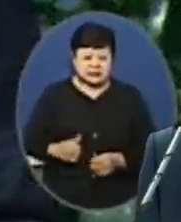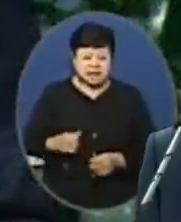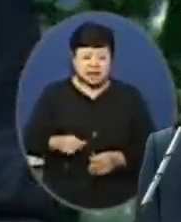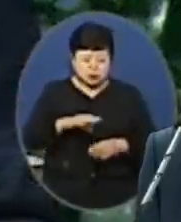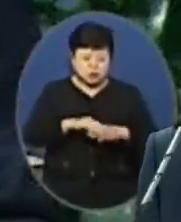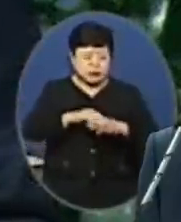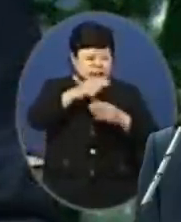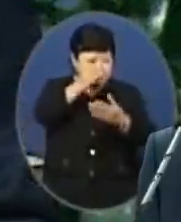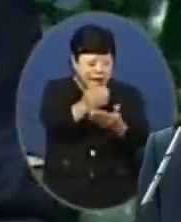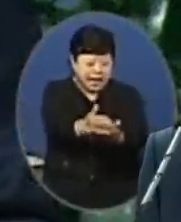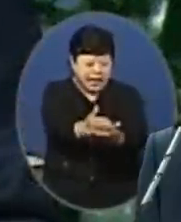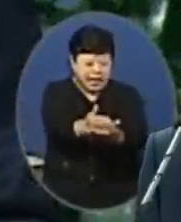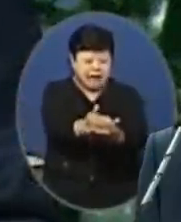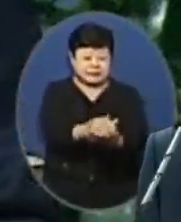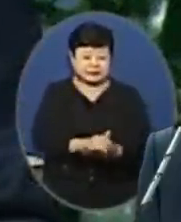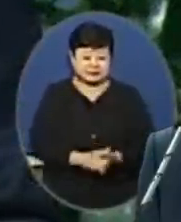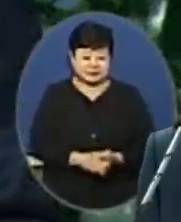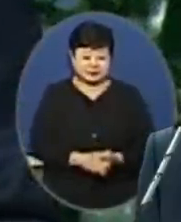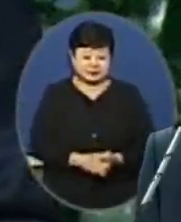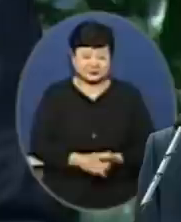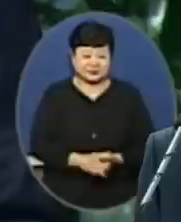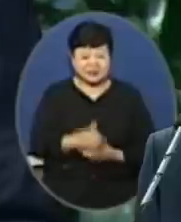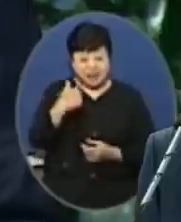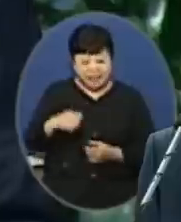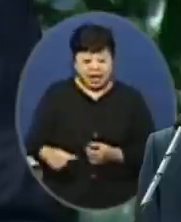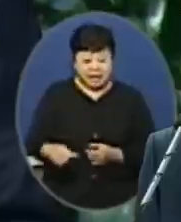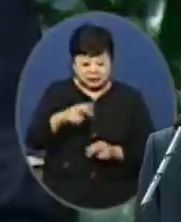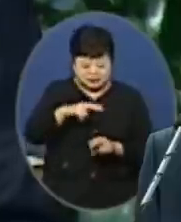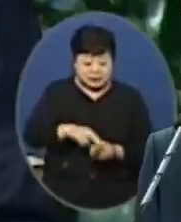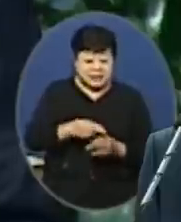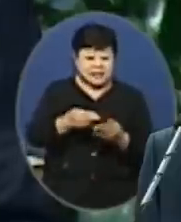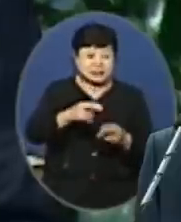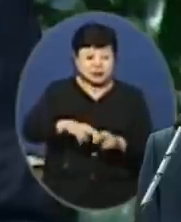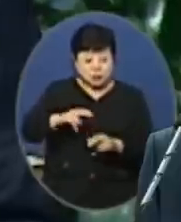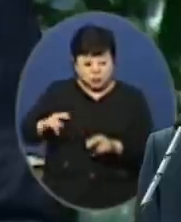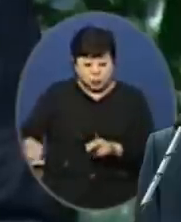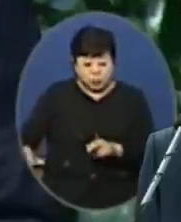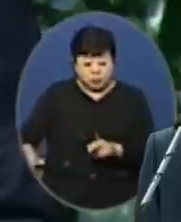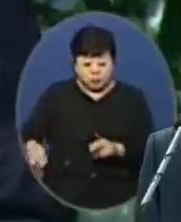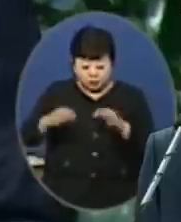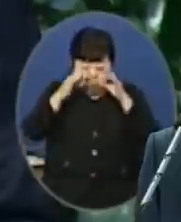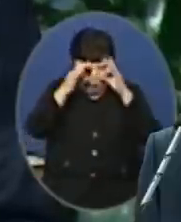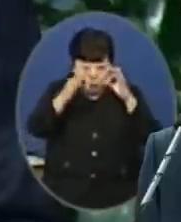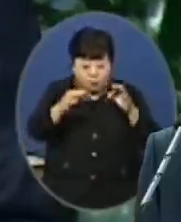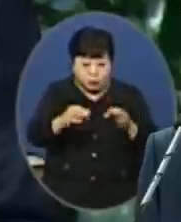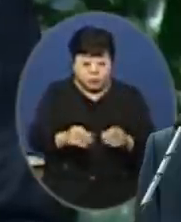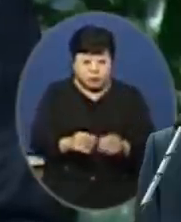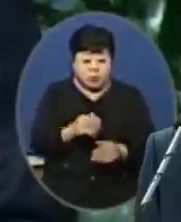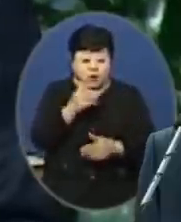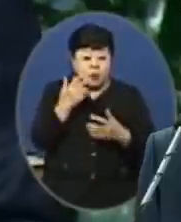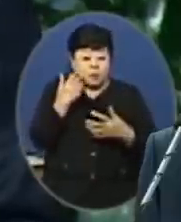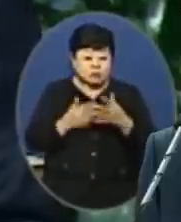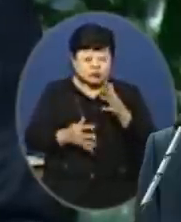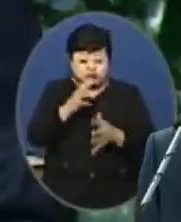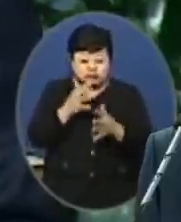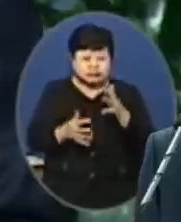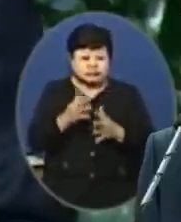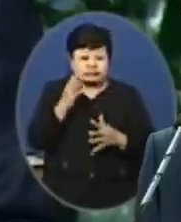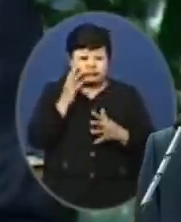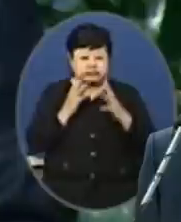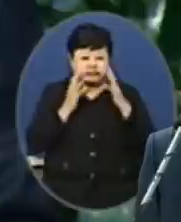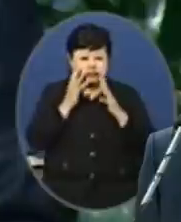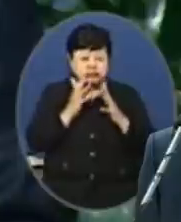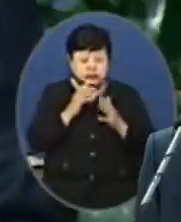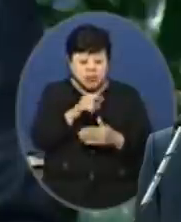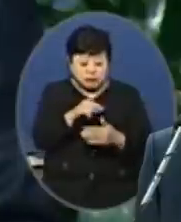마라. 그래서 아들을 제단에서 내려놓고 살펴보니 숲을